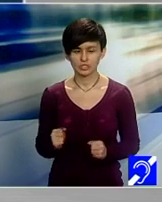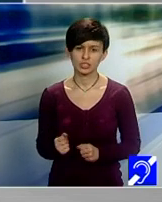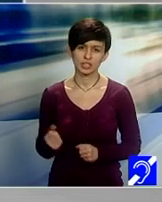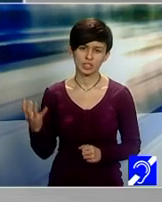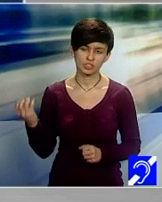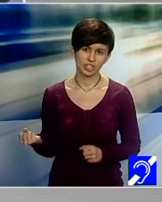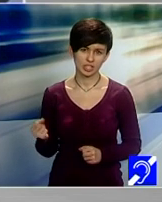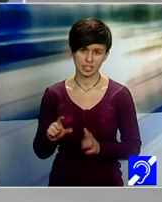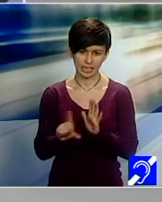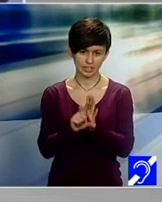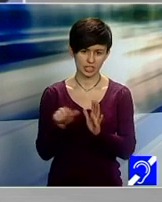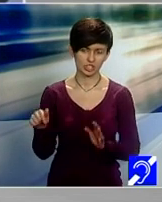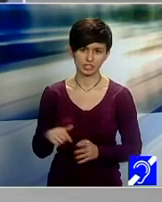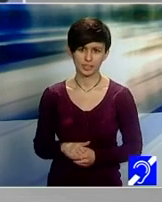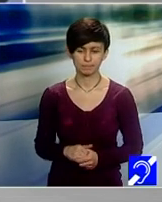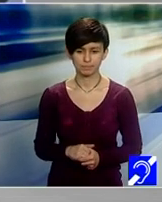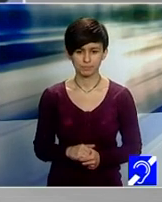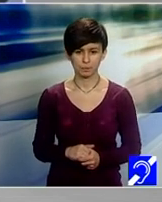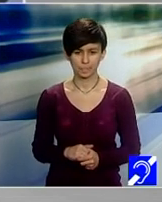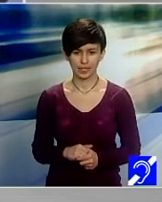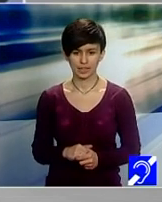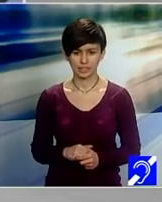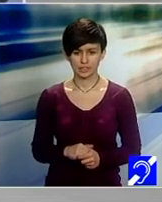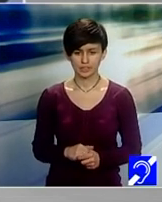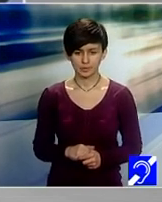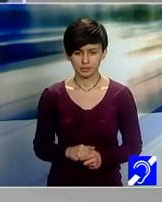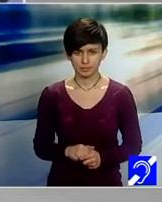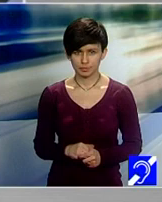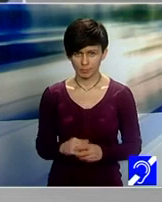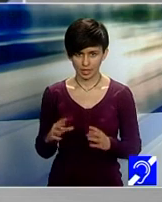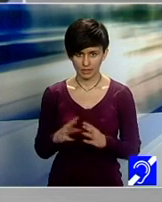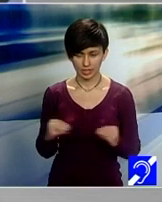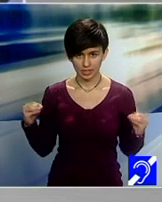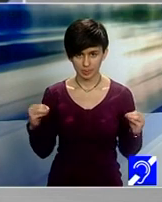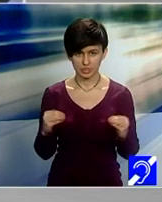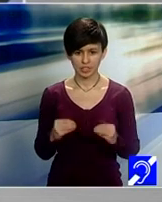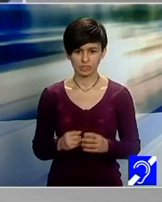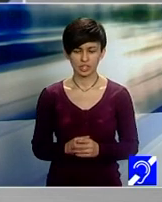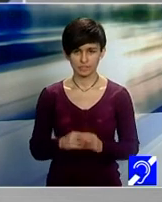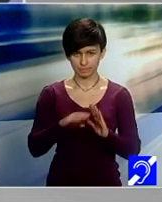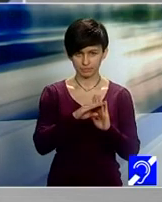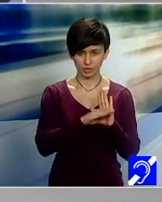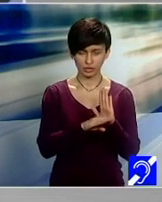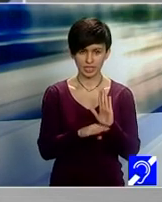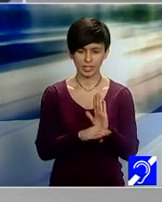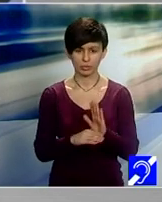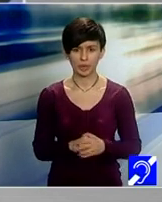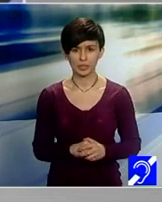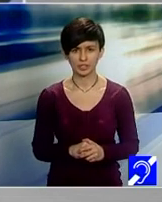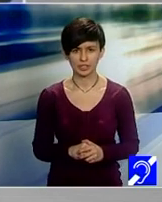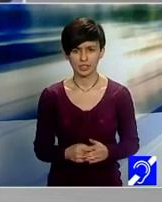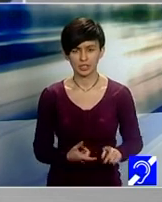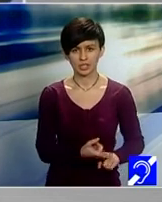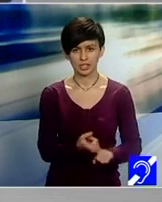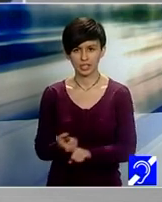codul de procedură civilă, din punctul meu de vedere. Și spun asta și din perspectiva protecției consumatorilor.